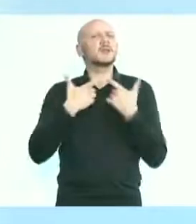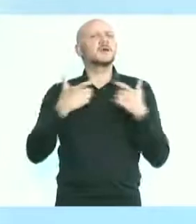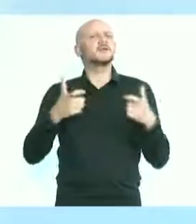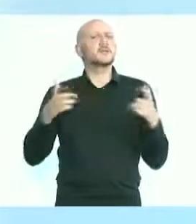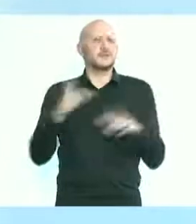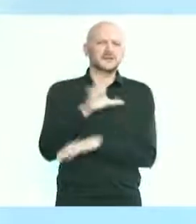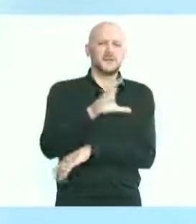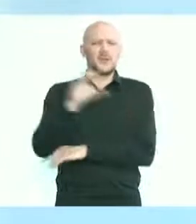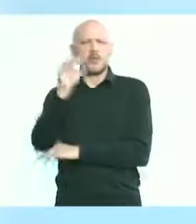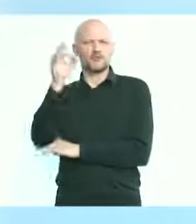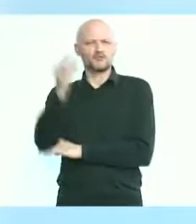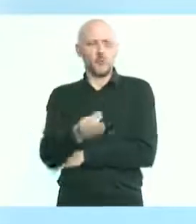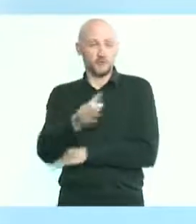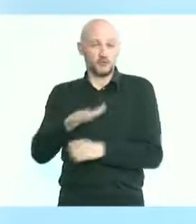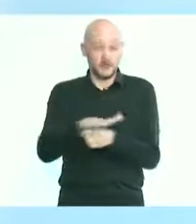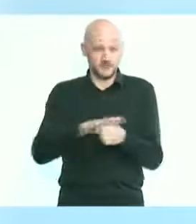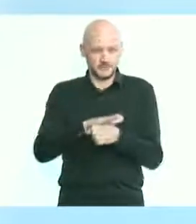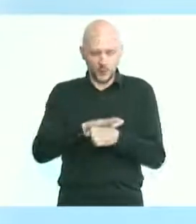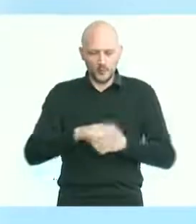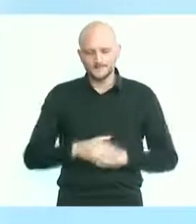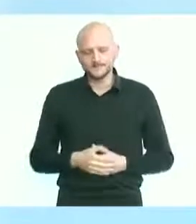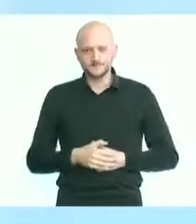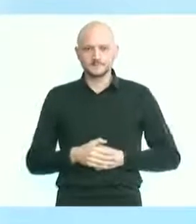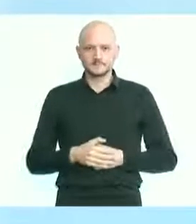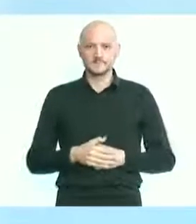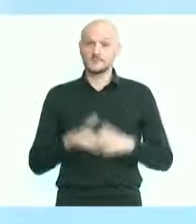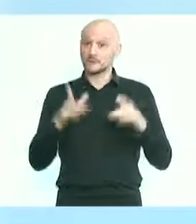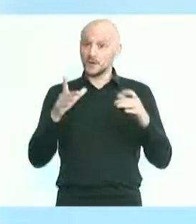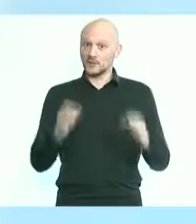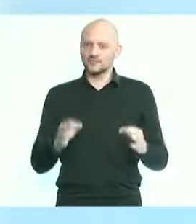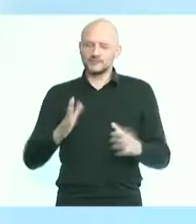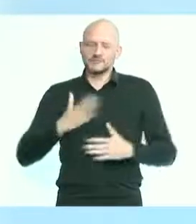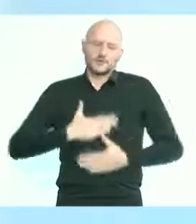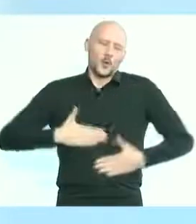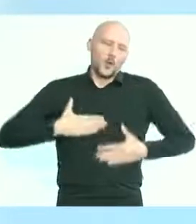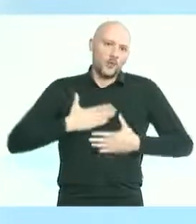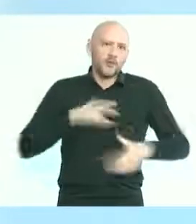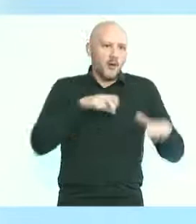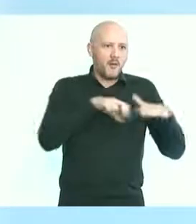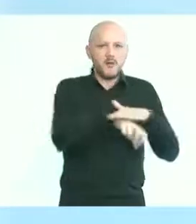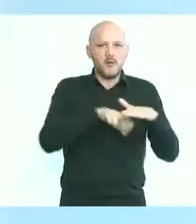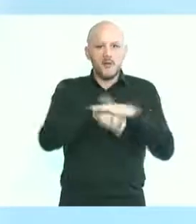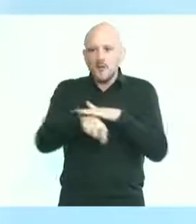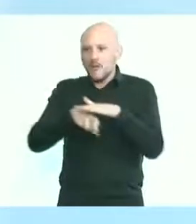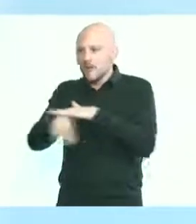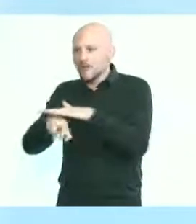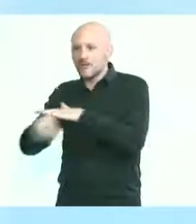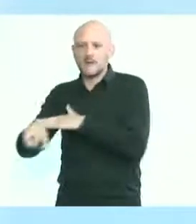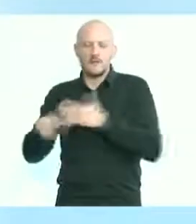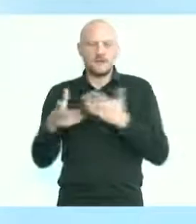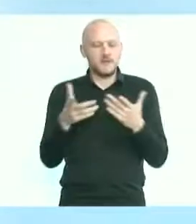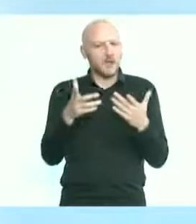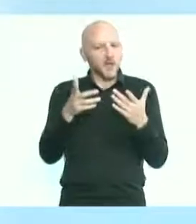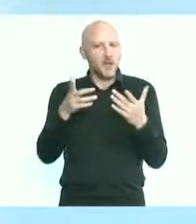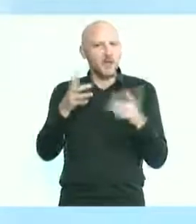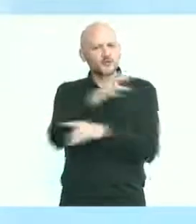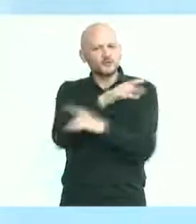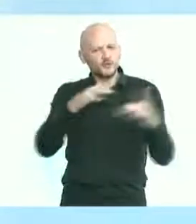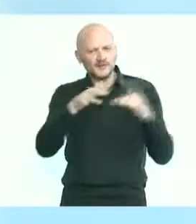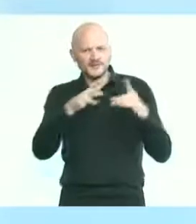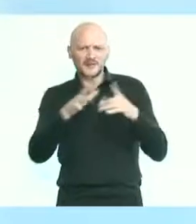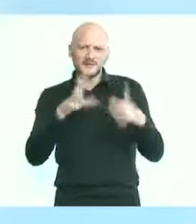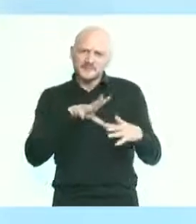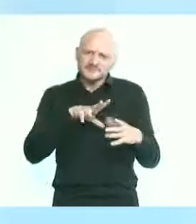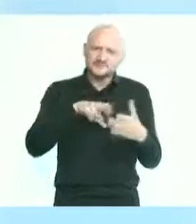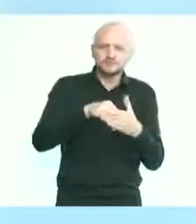cœur. On a le plaisir de retrouver ces lieux de partage, de vie sociale si importants pour tout un chacun, redonner de